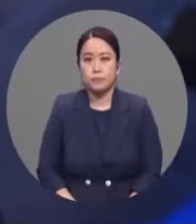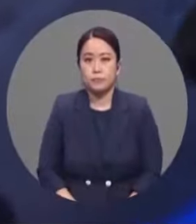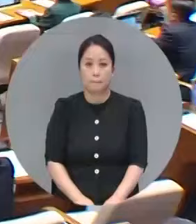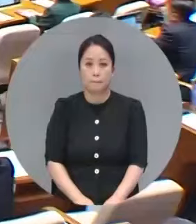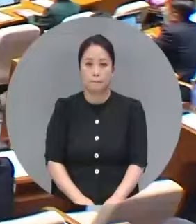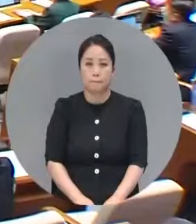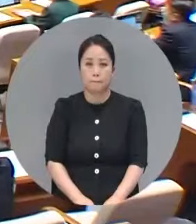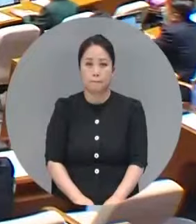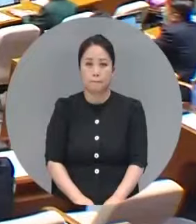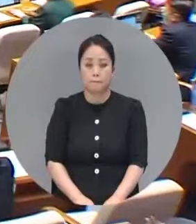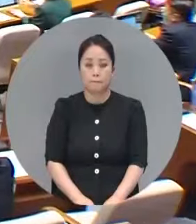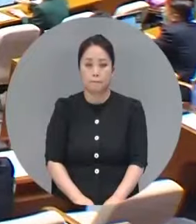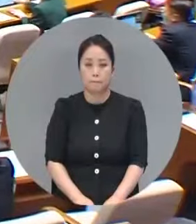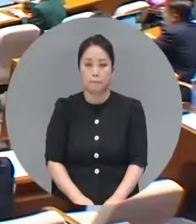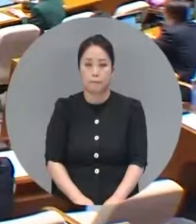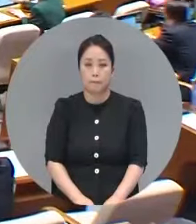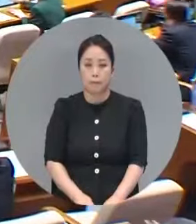윤파란입니다.